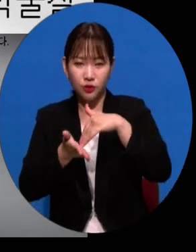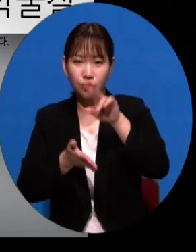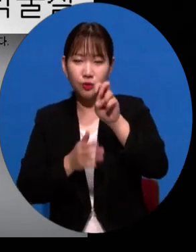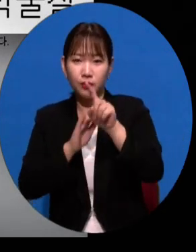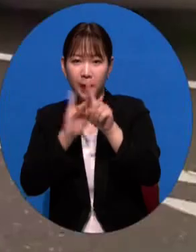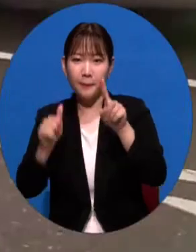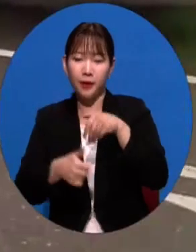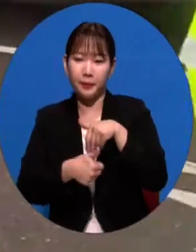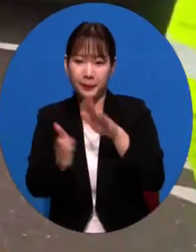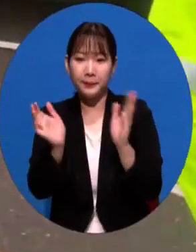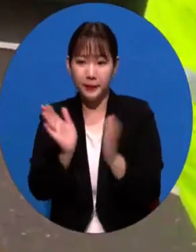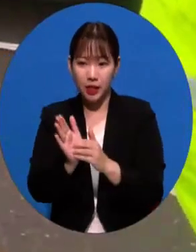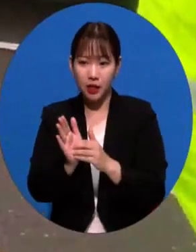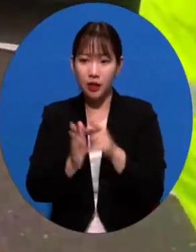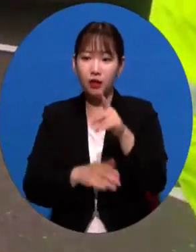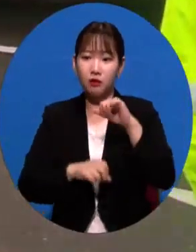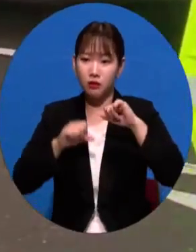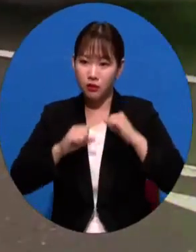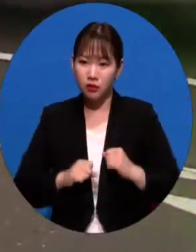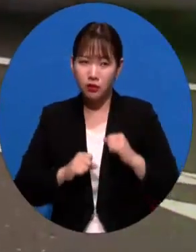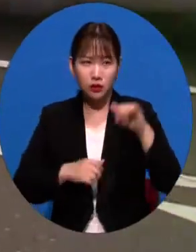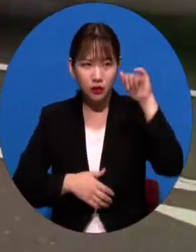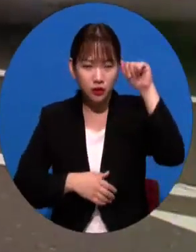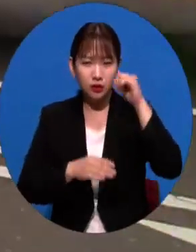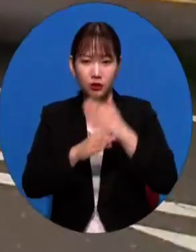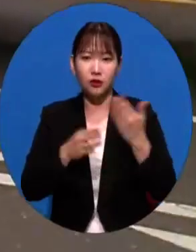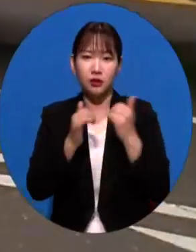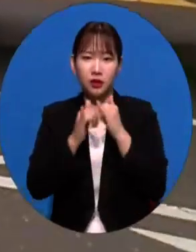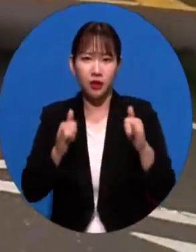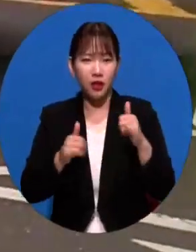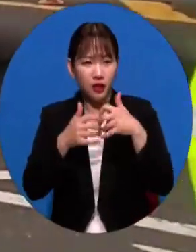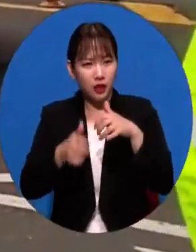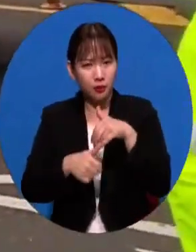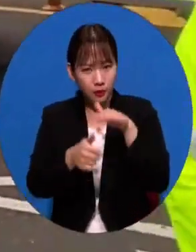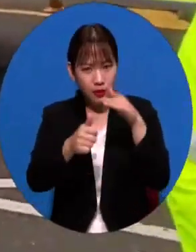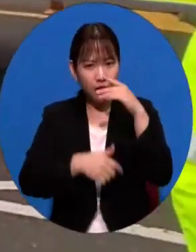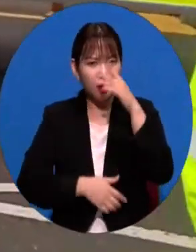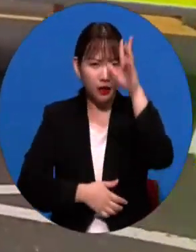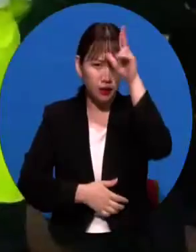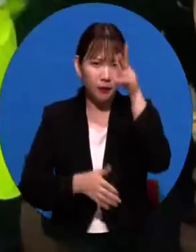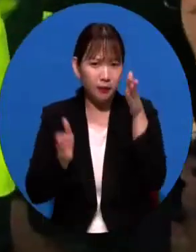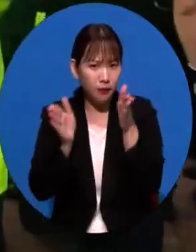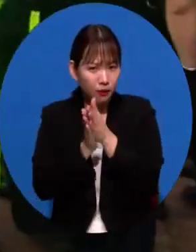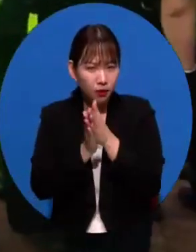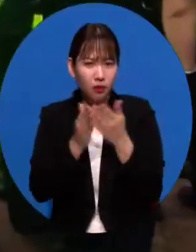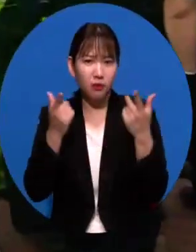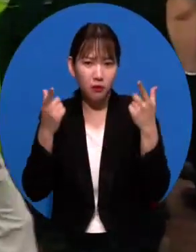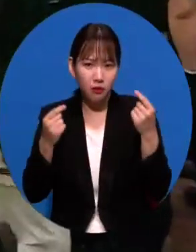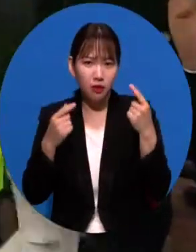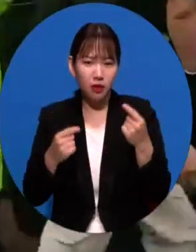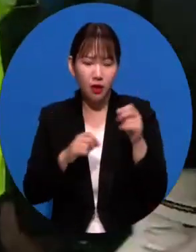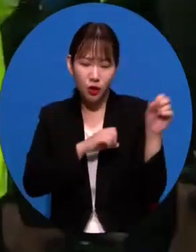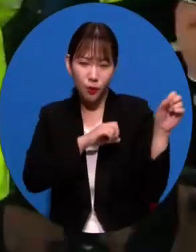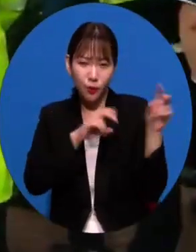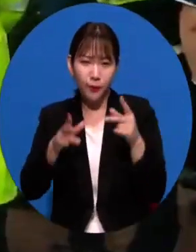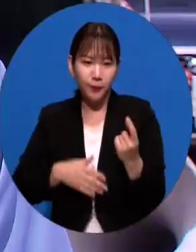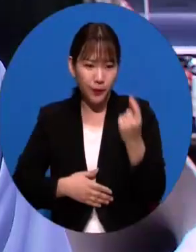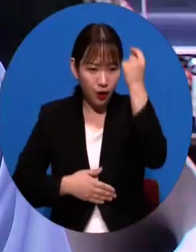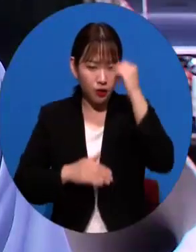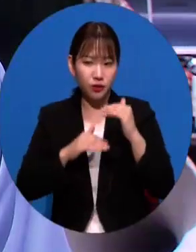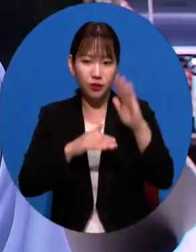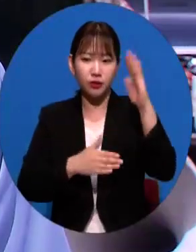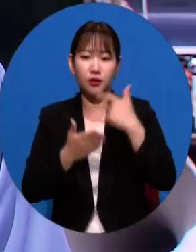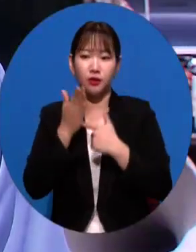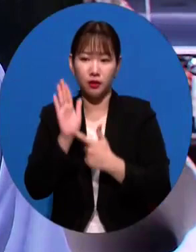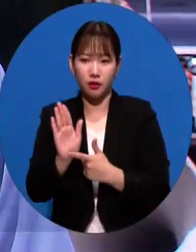투입됐습니다. 현장을 지키던 노동자들은 장비 투입이 경찰과 짜여진 작전처럼 순식간에 이뤄졌다고 말합니다. 근데